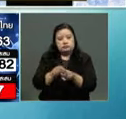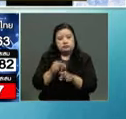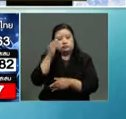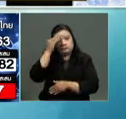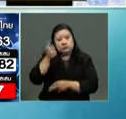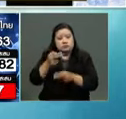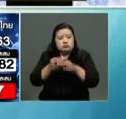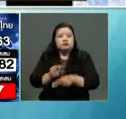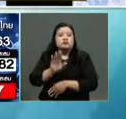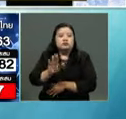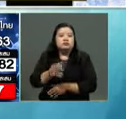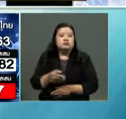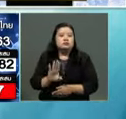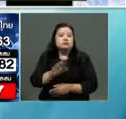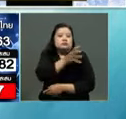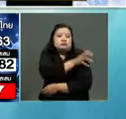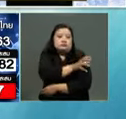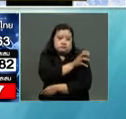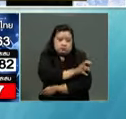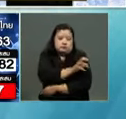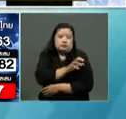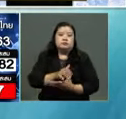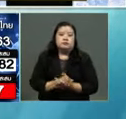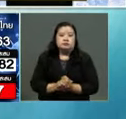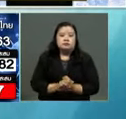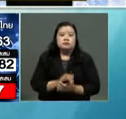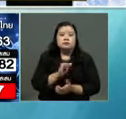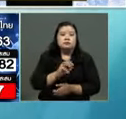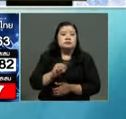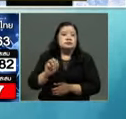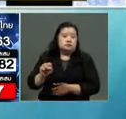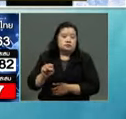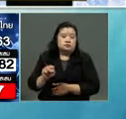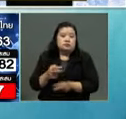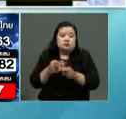ก็ตามนี้นะครับก็รับได้เพราะผมเป็นข้อความที่อยู่ในระบบไปMessageนะครับลม iMessage